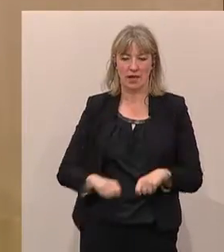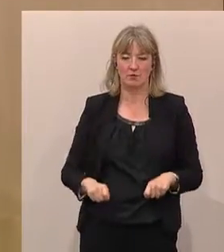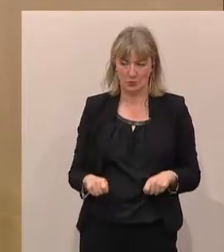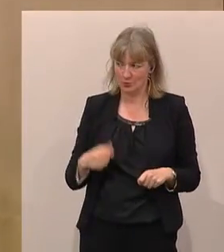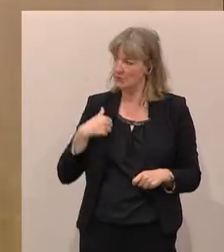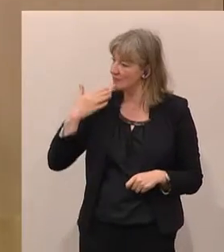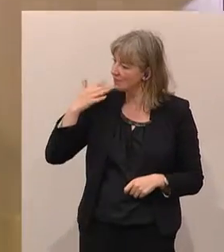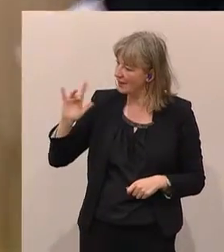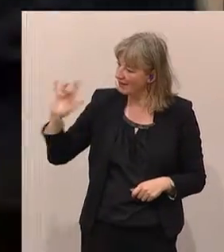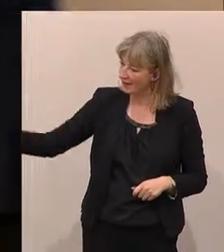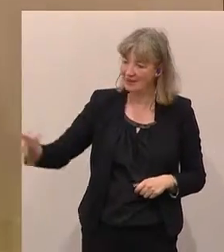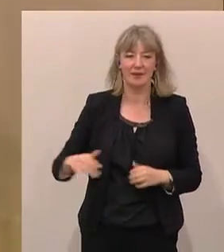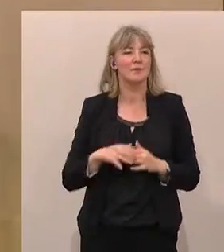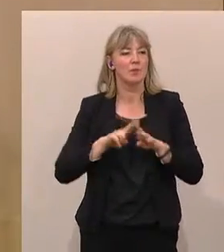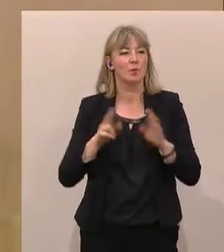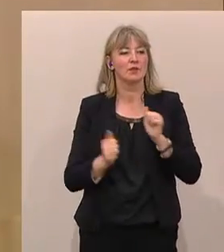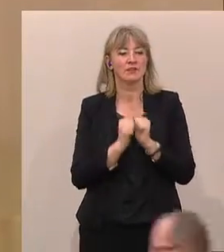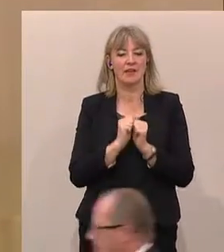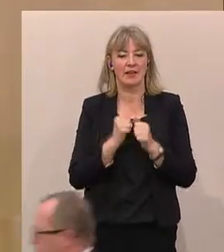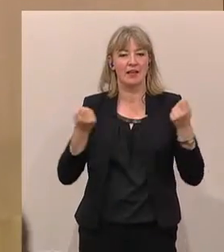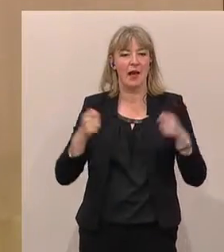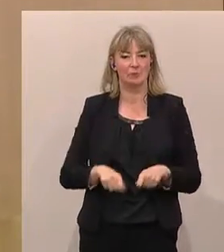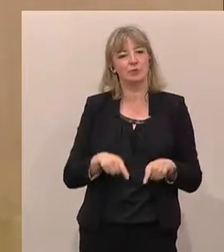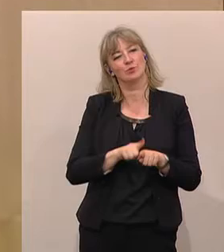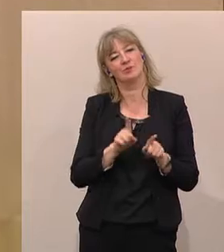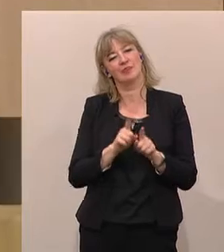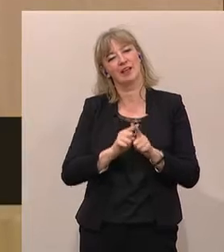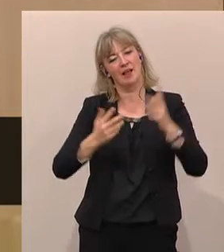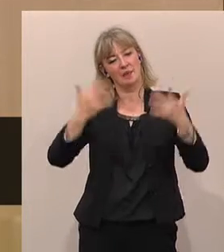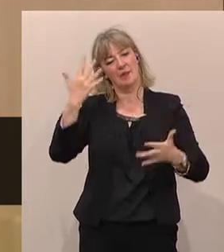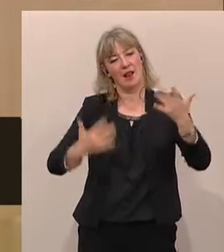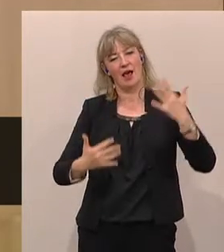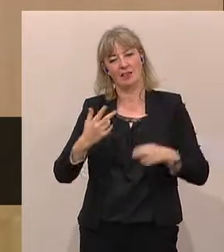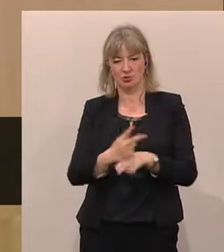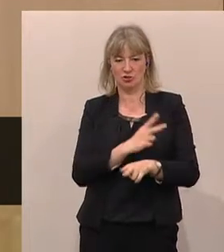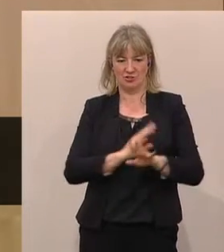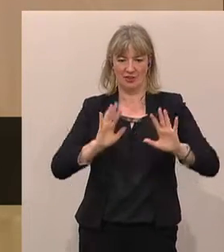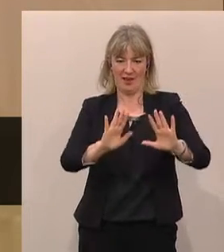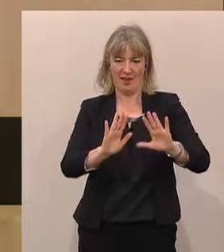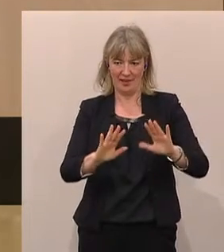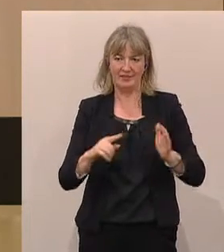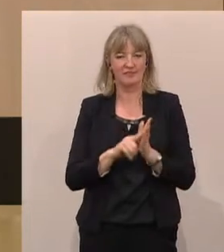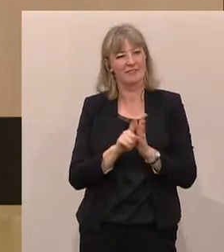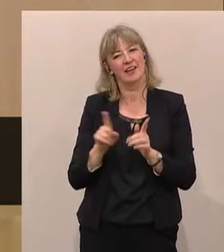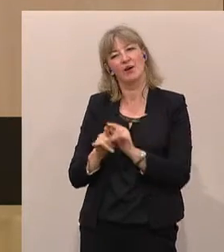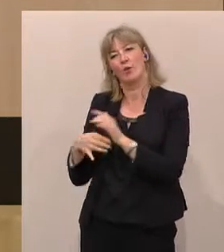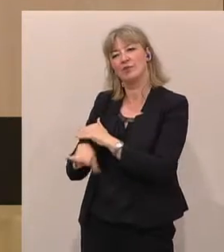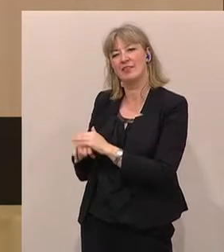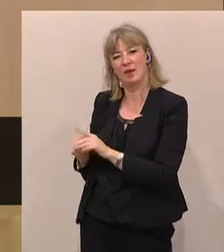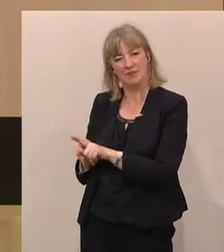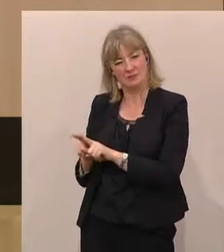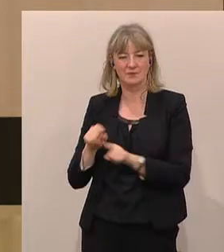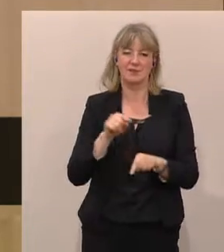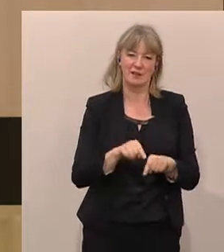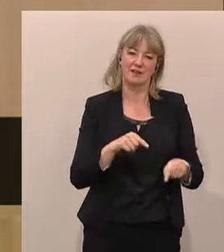Bundesrechnungsabschlusses bedanken. Der Bundesrechnungsabschluss ist ja sowas wie die Bilanz des Staates. Wie bei den Unternehmen stellt man